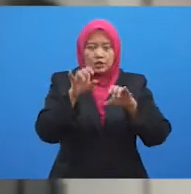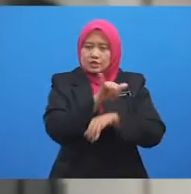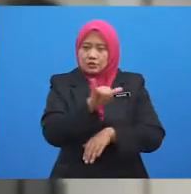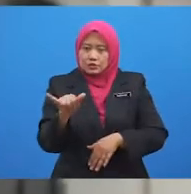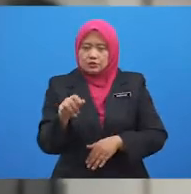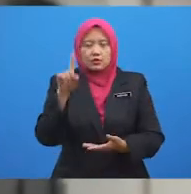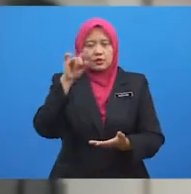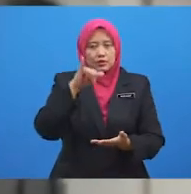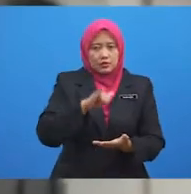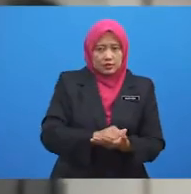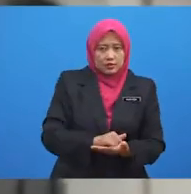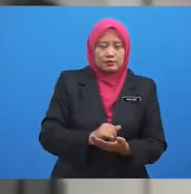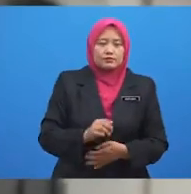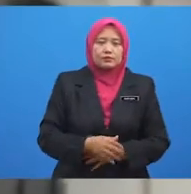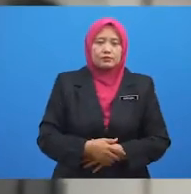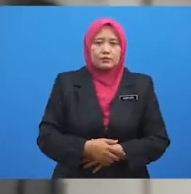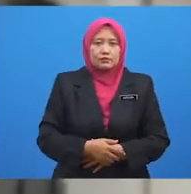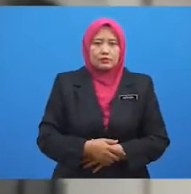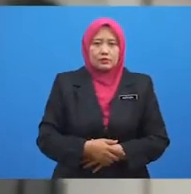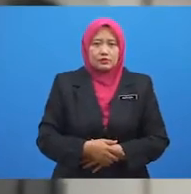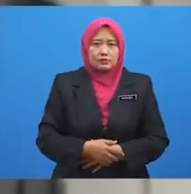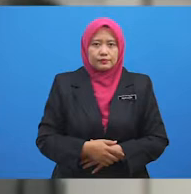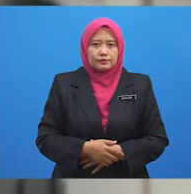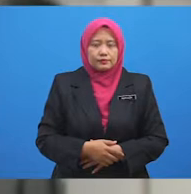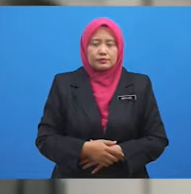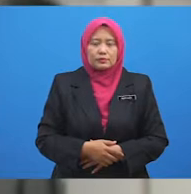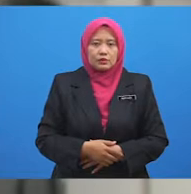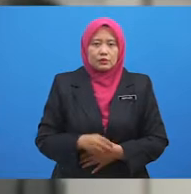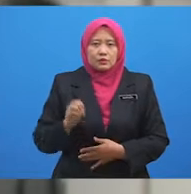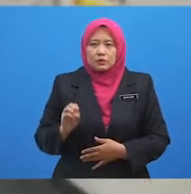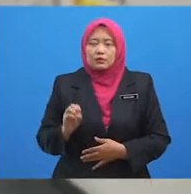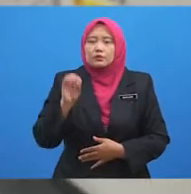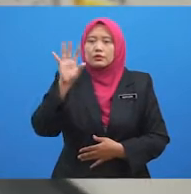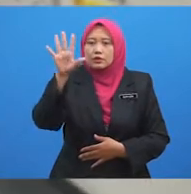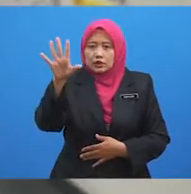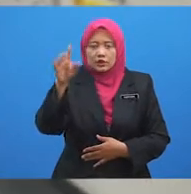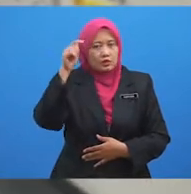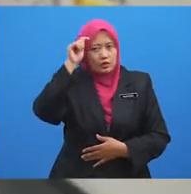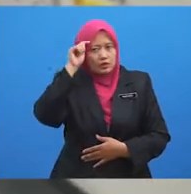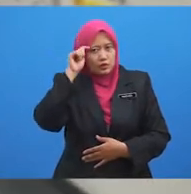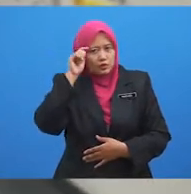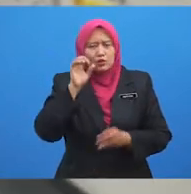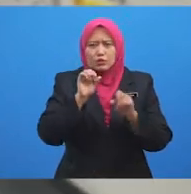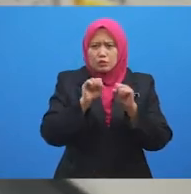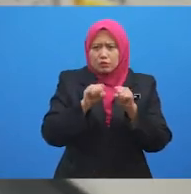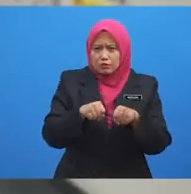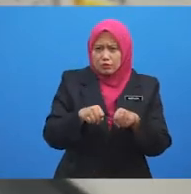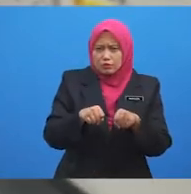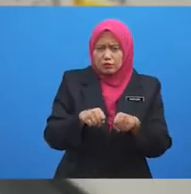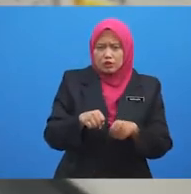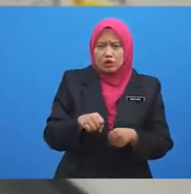murid-murid. Perkembangan teknologi menyebabkan isotop dalam